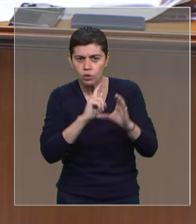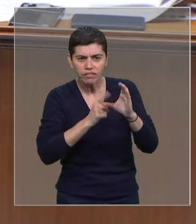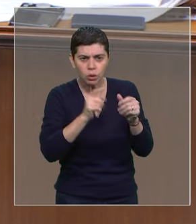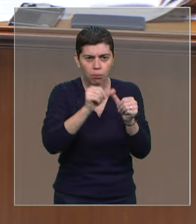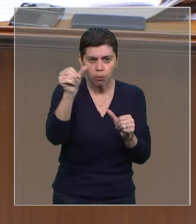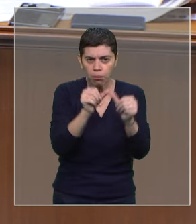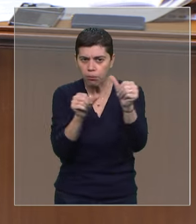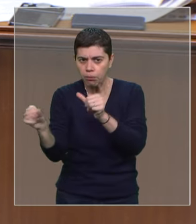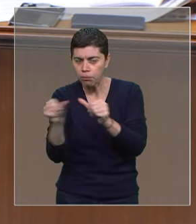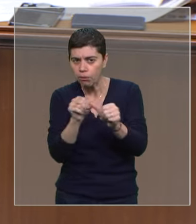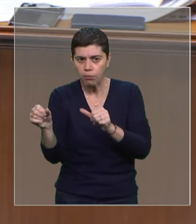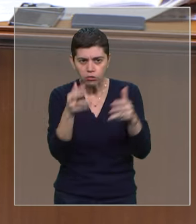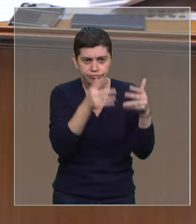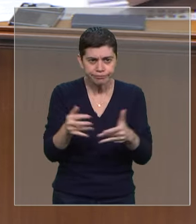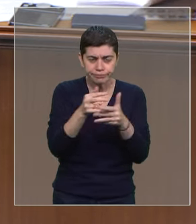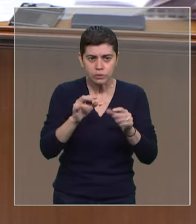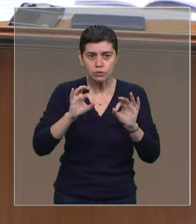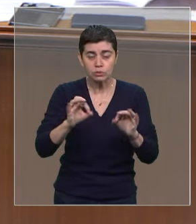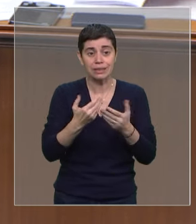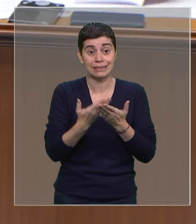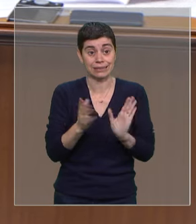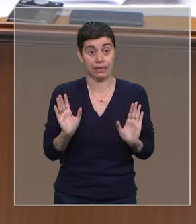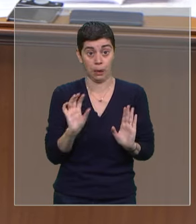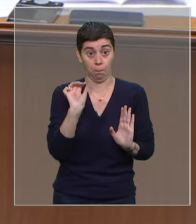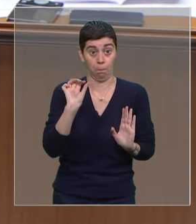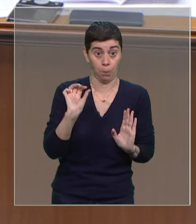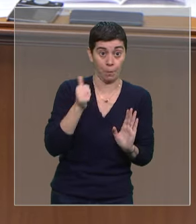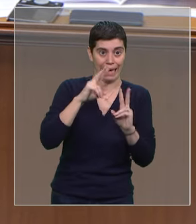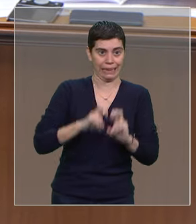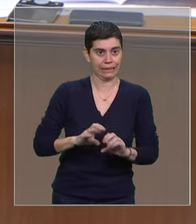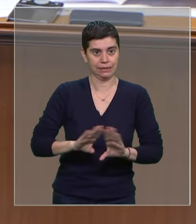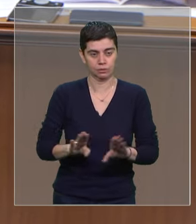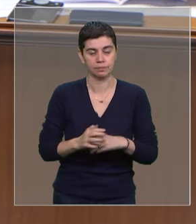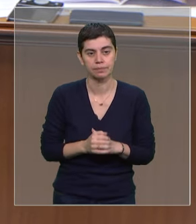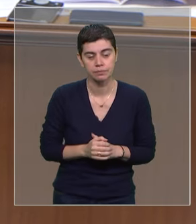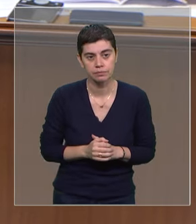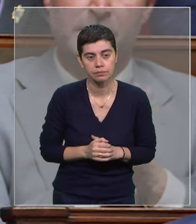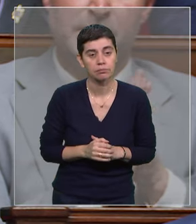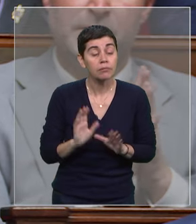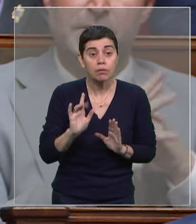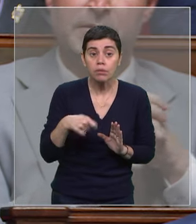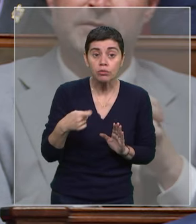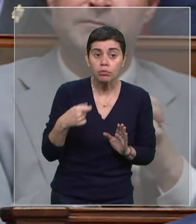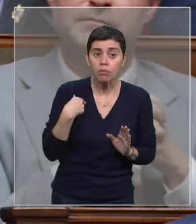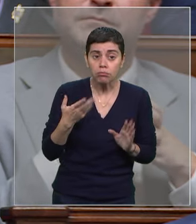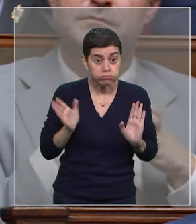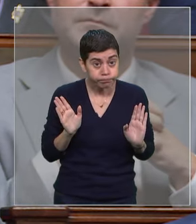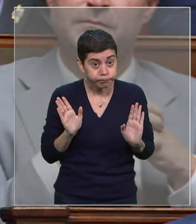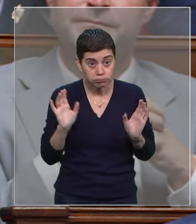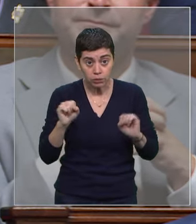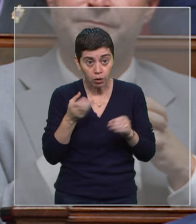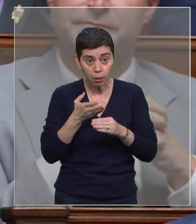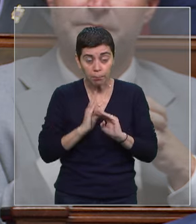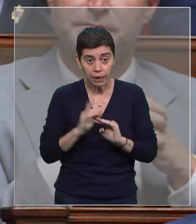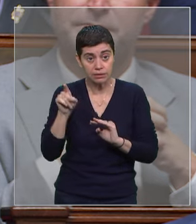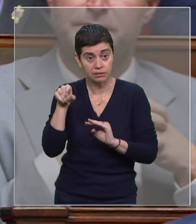problèmes de comptabilisation, et c'est un premier regard qu'ils ont fourni. Je suis évidemment tout à fait prêt à ce que cette étude